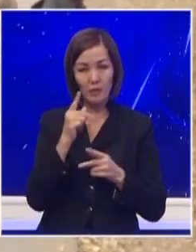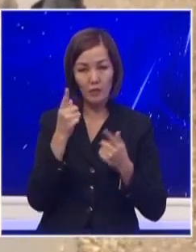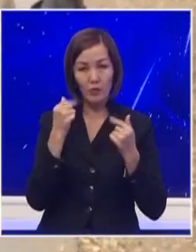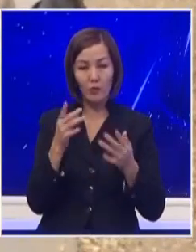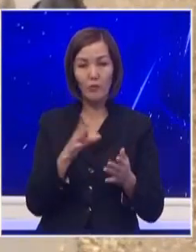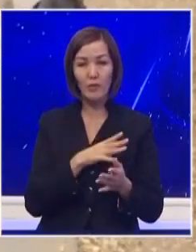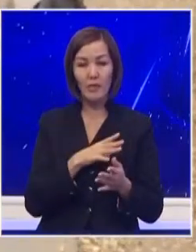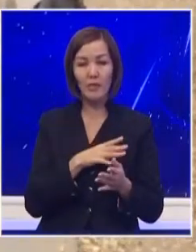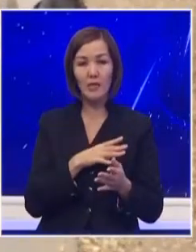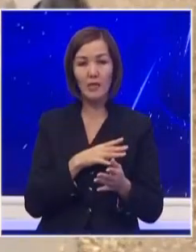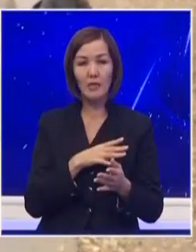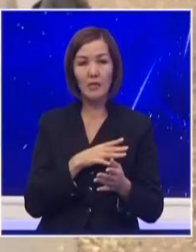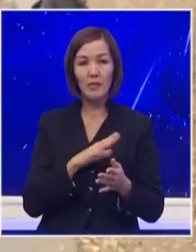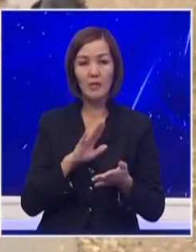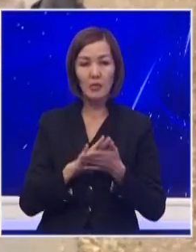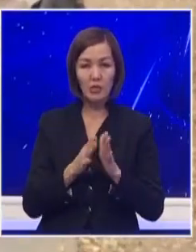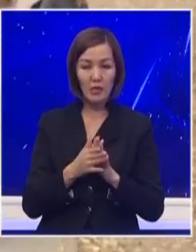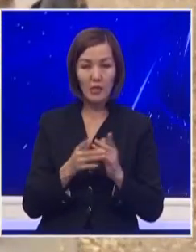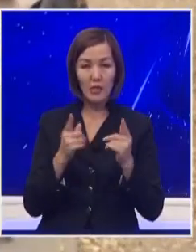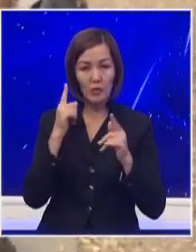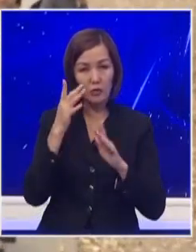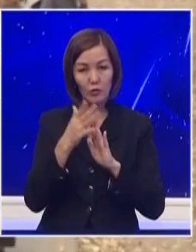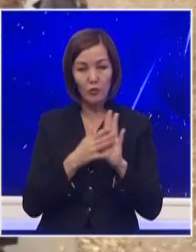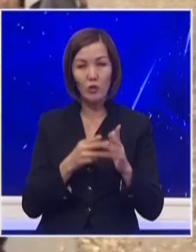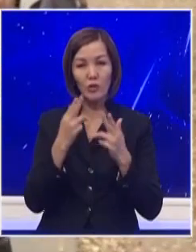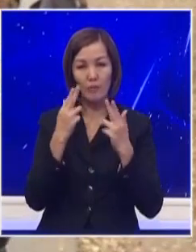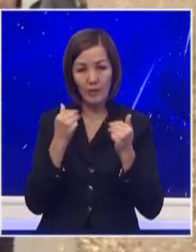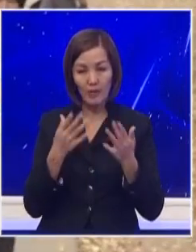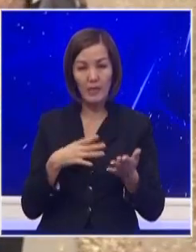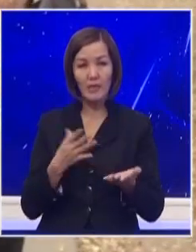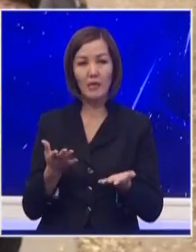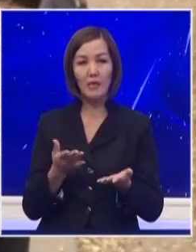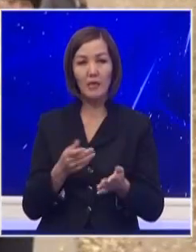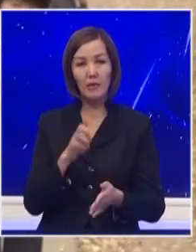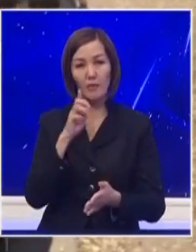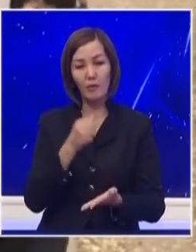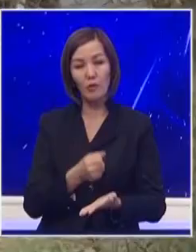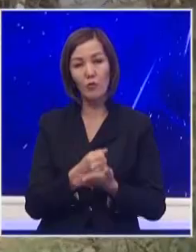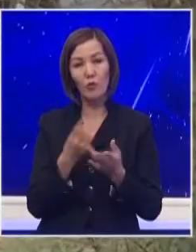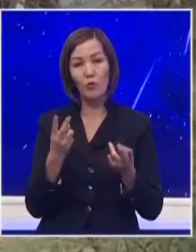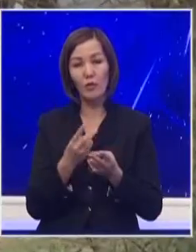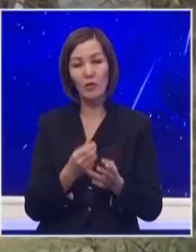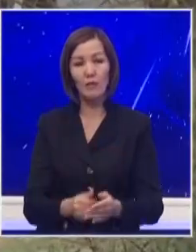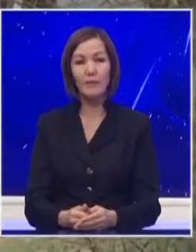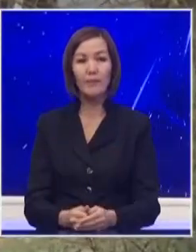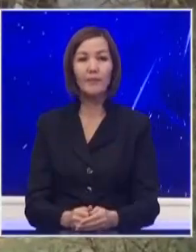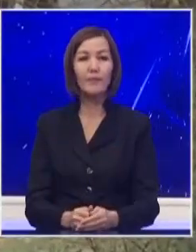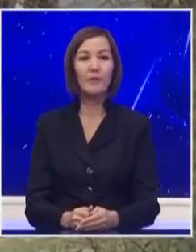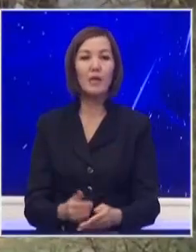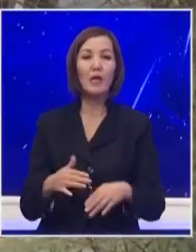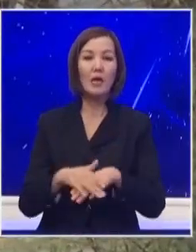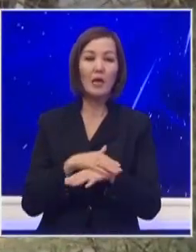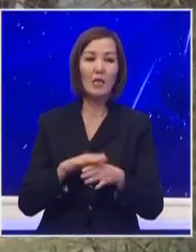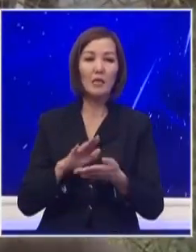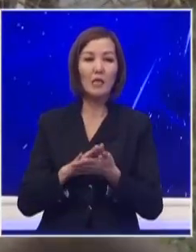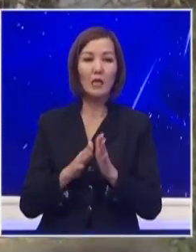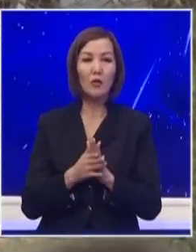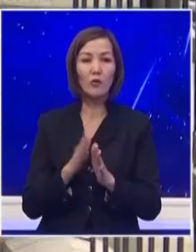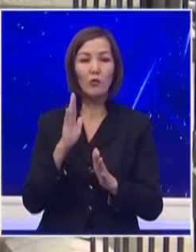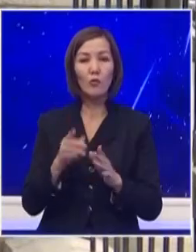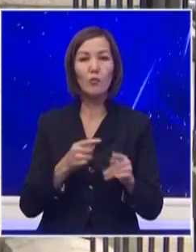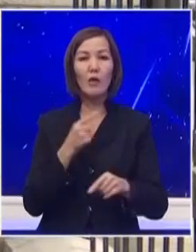кеңесінің төрағасы, алда болатын сайлауды қолдайды. Билік басына келген басшыдан ел тілегін орындар тың бастамалар күтеді.